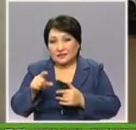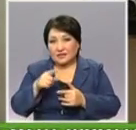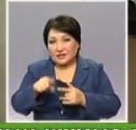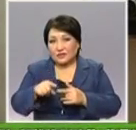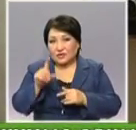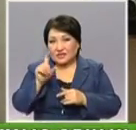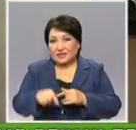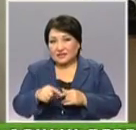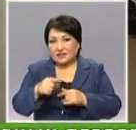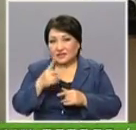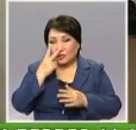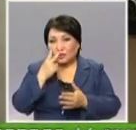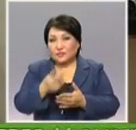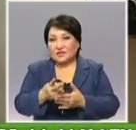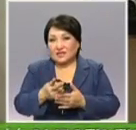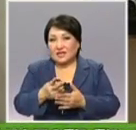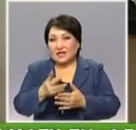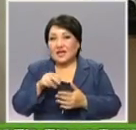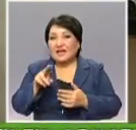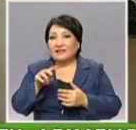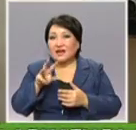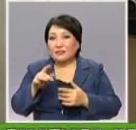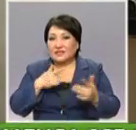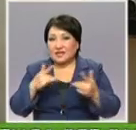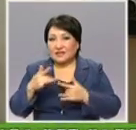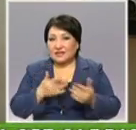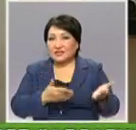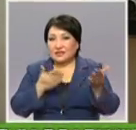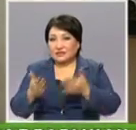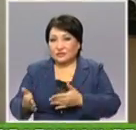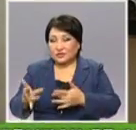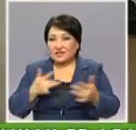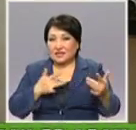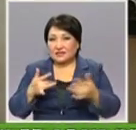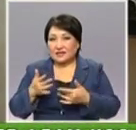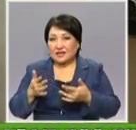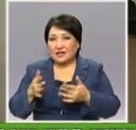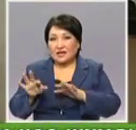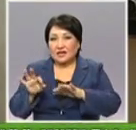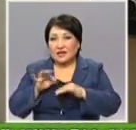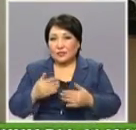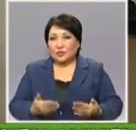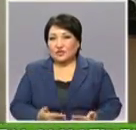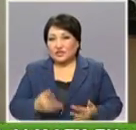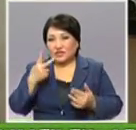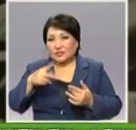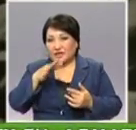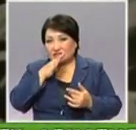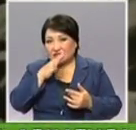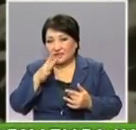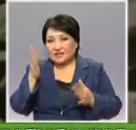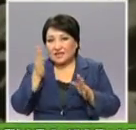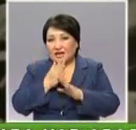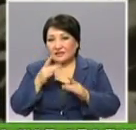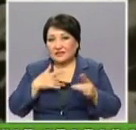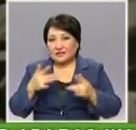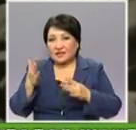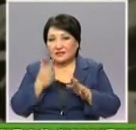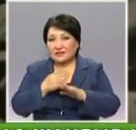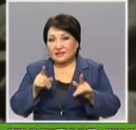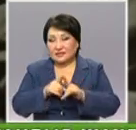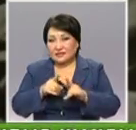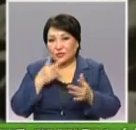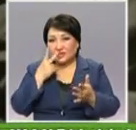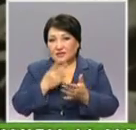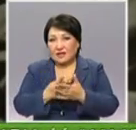түсіп, театрға шақырған ғой, драма театрға. Мұны содан кейінгі театрда өткен 20 жылы театрым тағдырым дейтін бөлімде көрсетіледі. Мұның барлығы көрменің